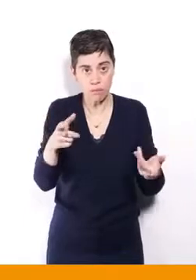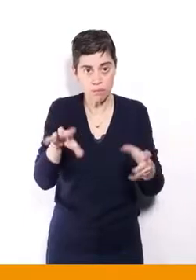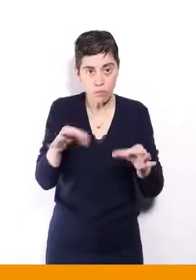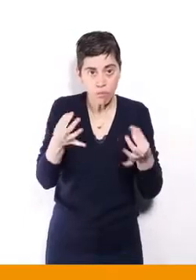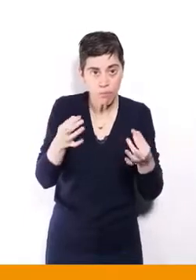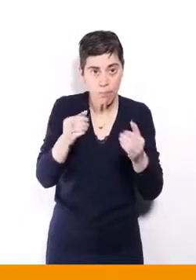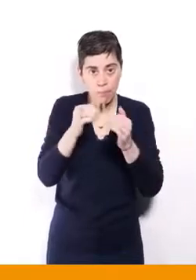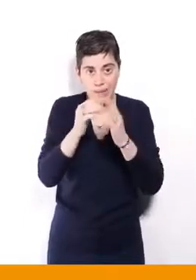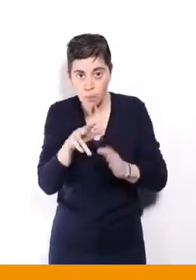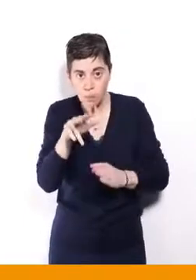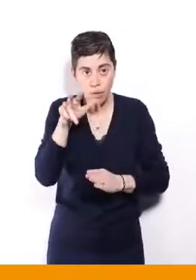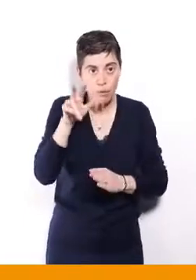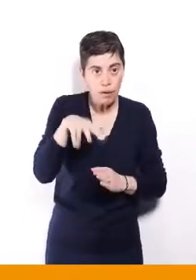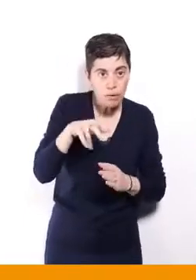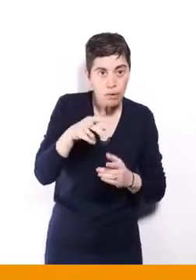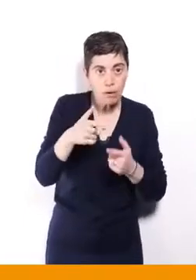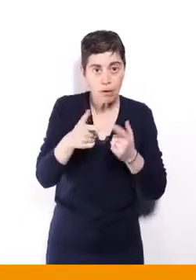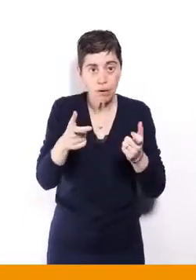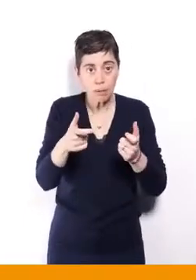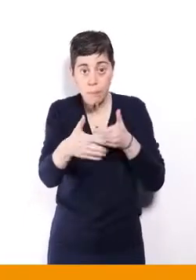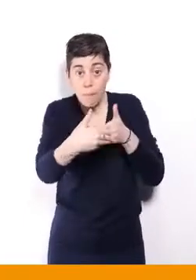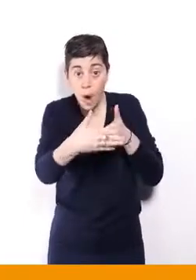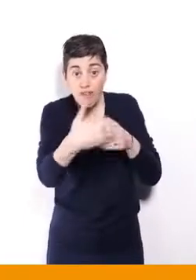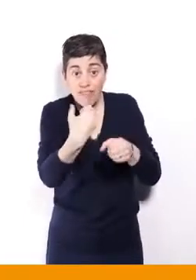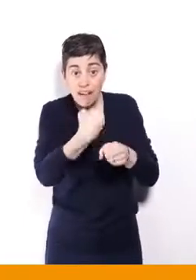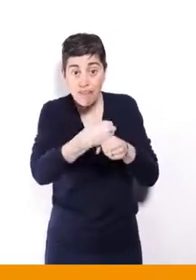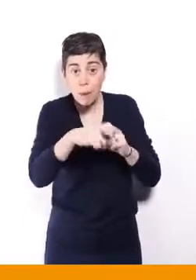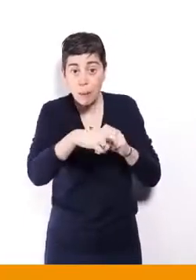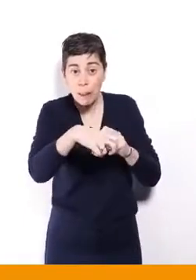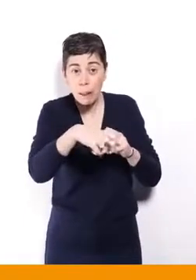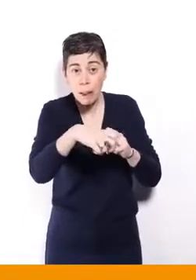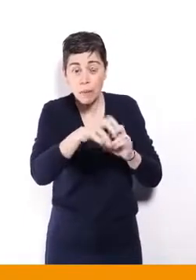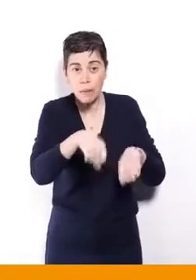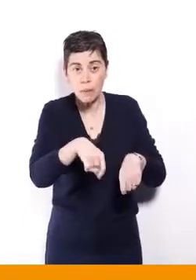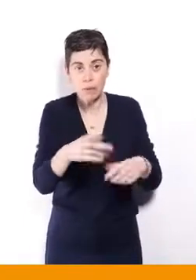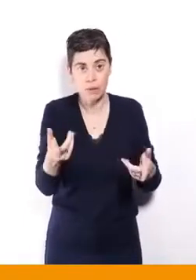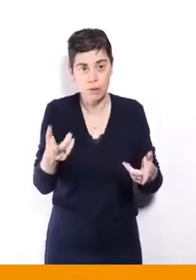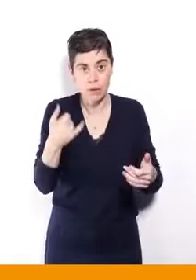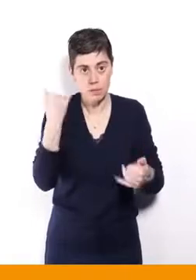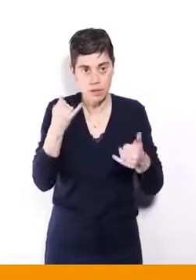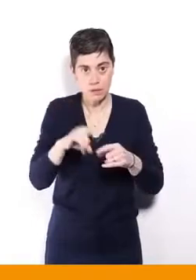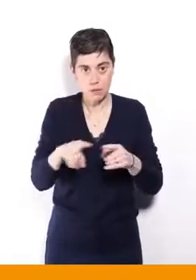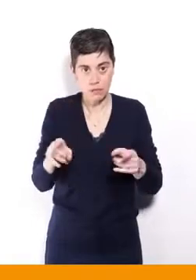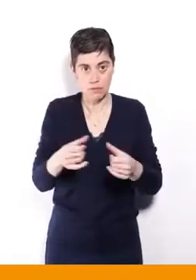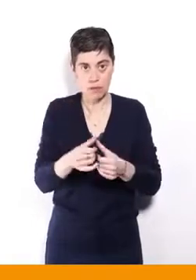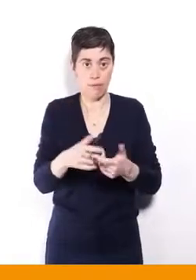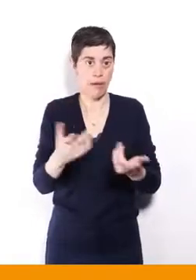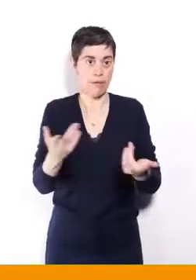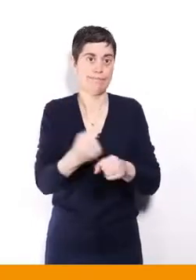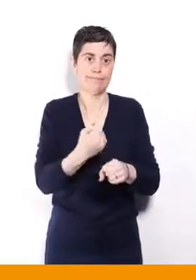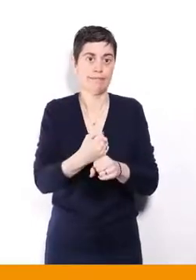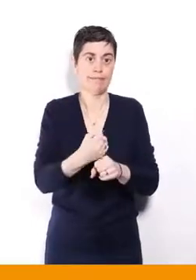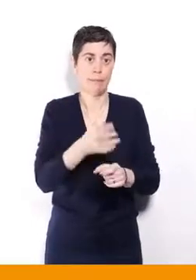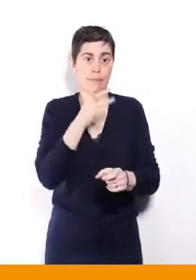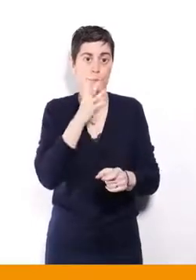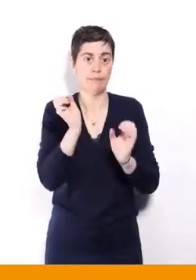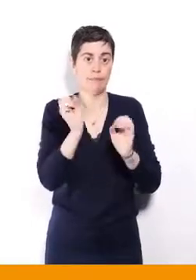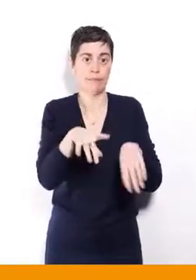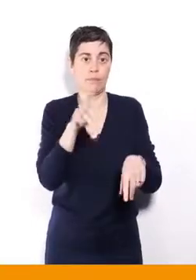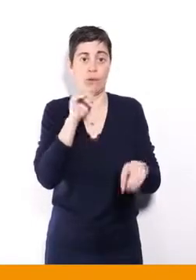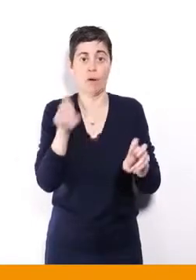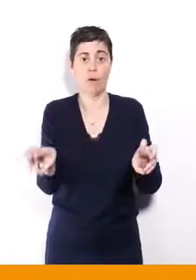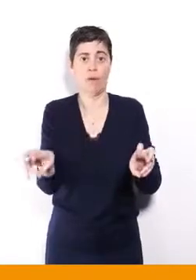grande proximité du lieu de travail. Sinon, il est obligé ou elle est obligée de renoncer à l'emploi parce que